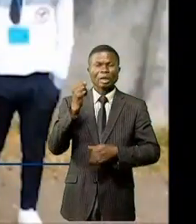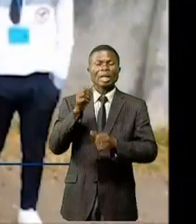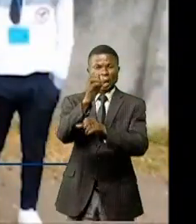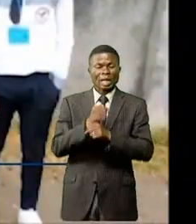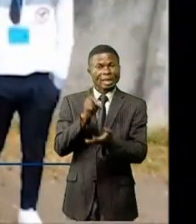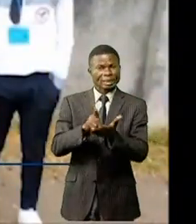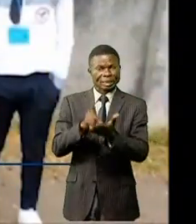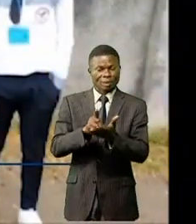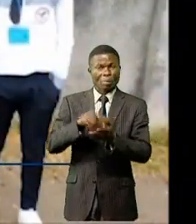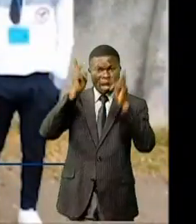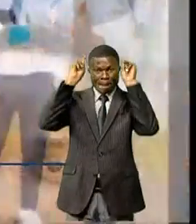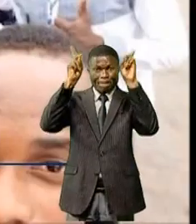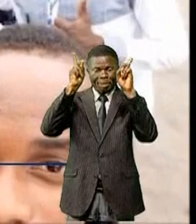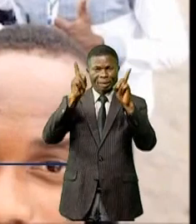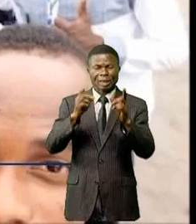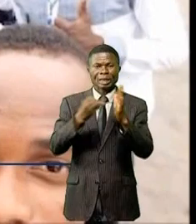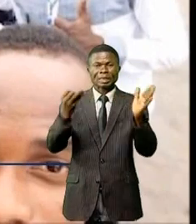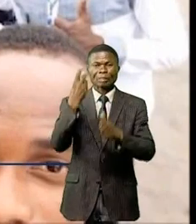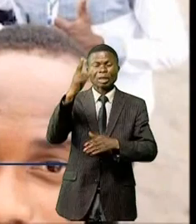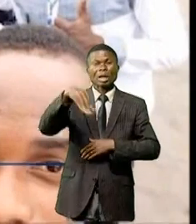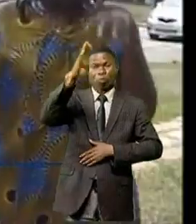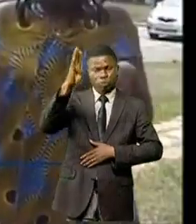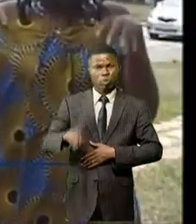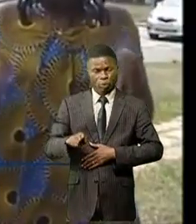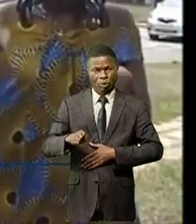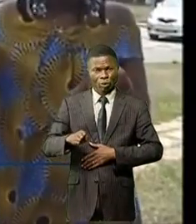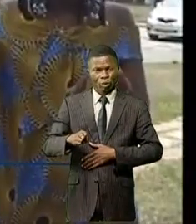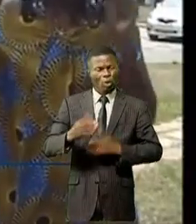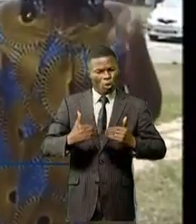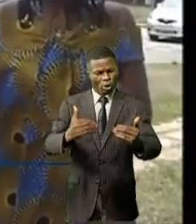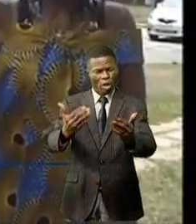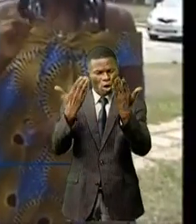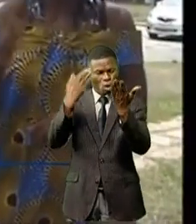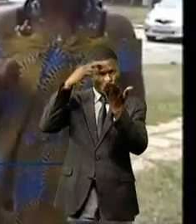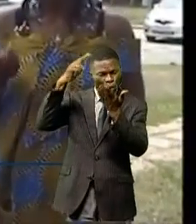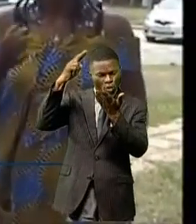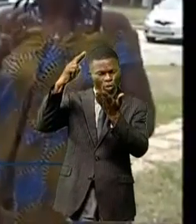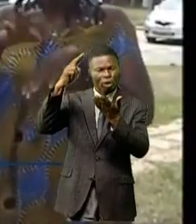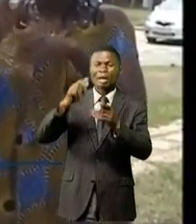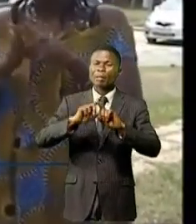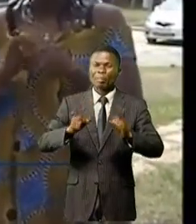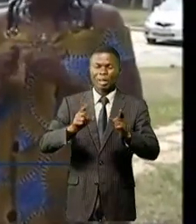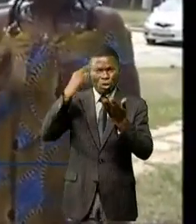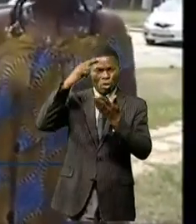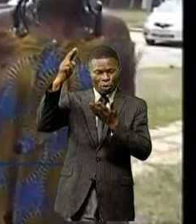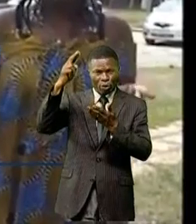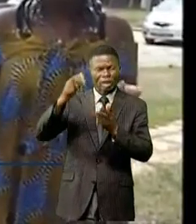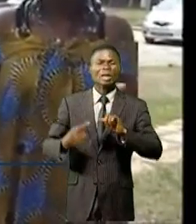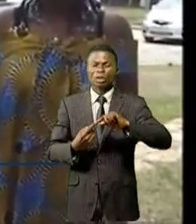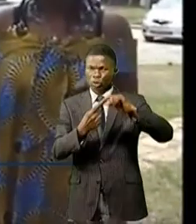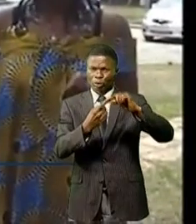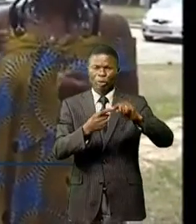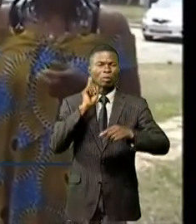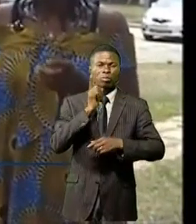d'état en pédagogie avec 72%, qui ne jure que de poursuivre ses études supérieures dans des universités spécialisées pour